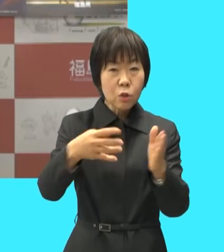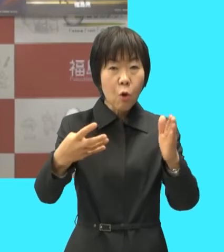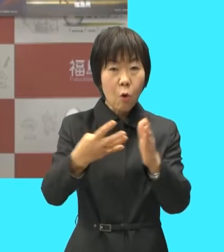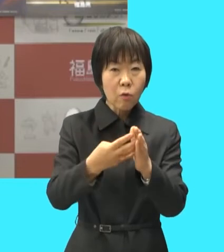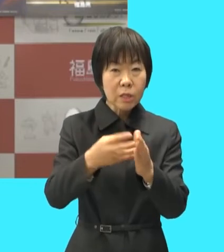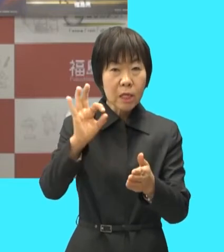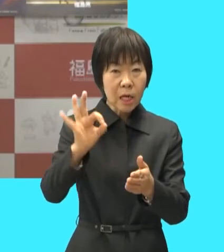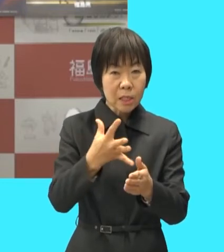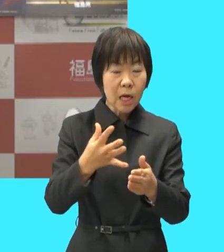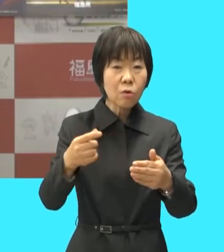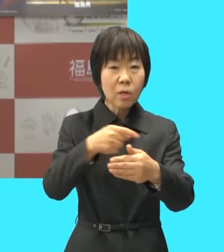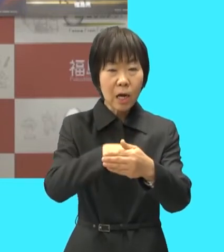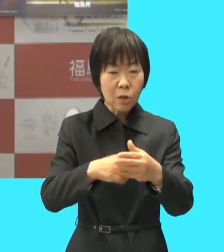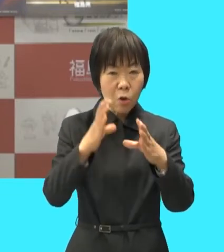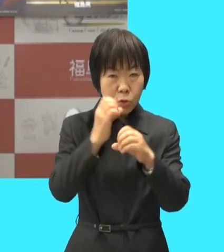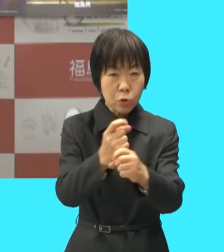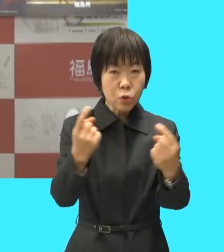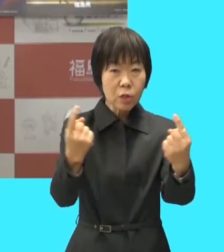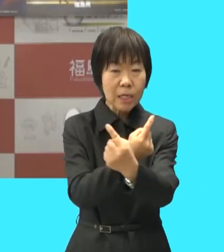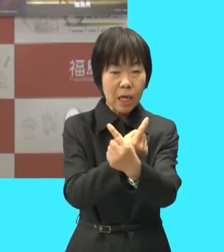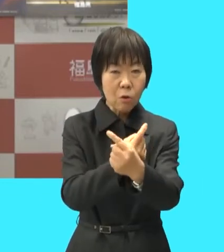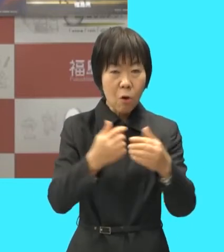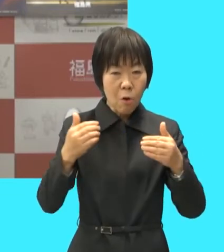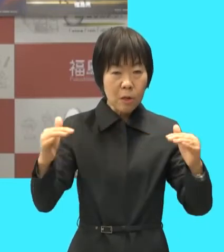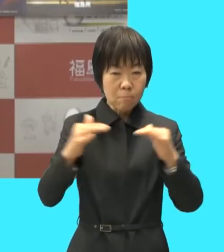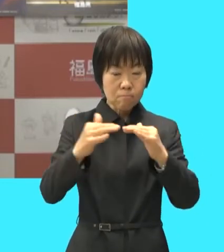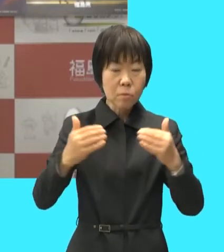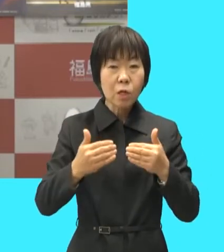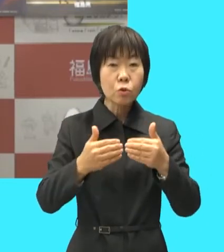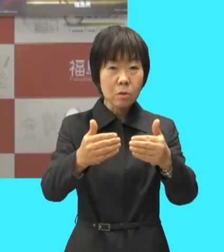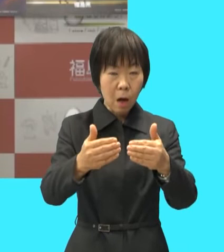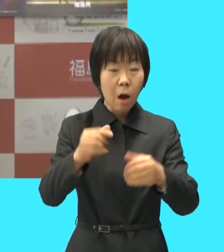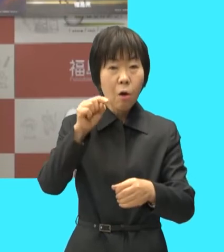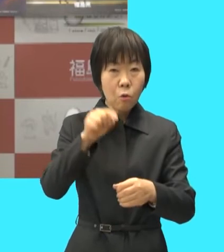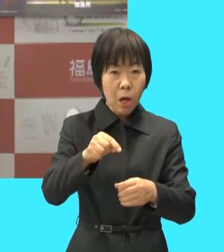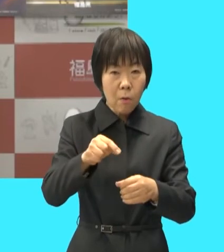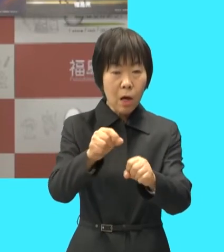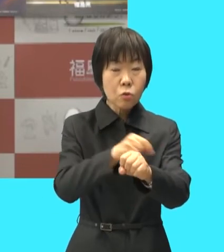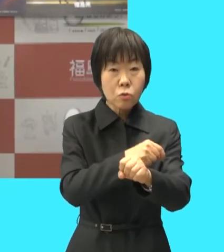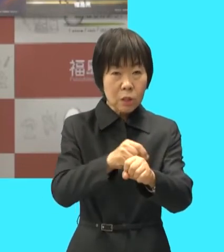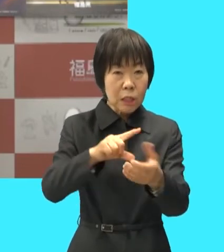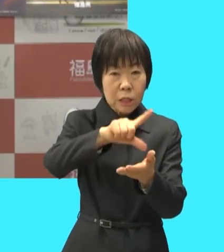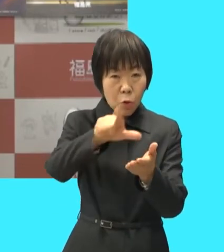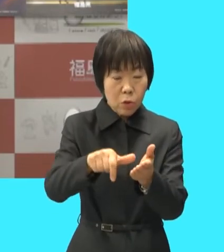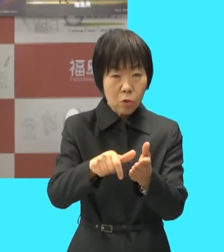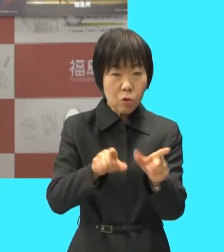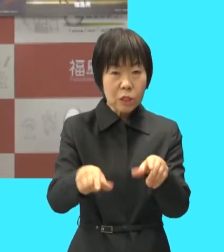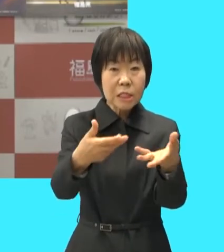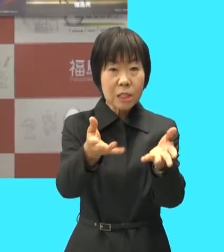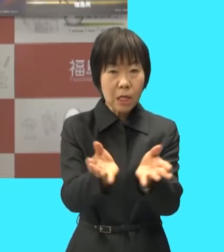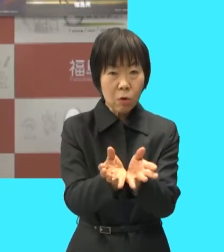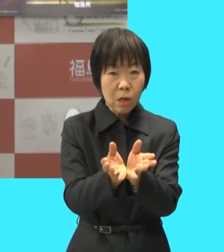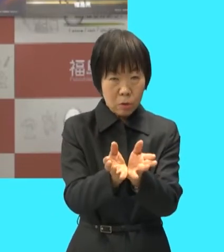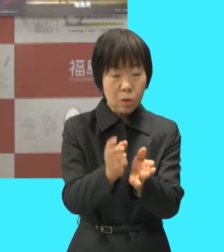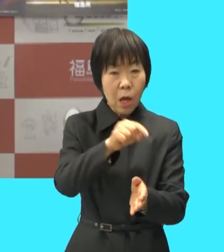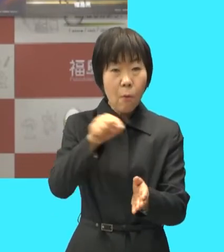の偏在税制等についての議論が進んだ。これは特に地方における自治体にとって一歩